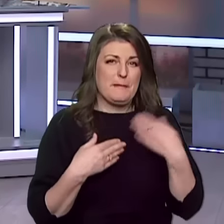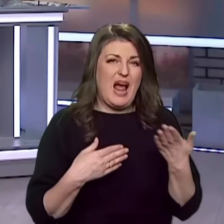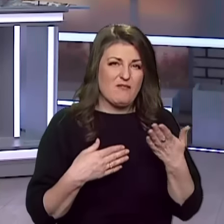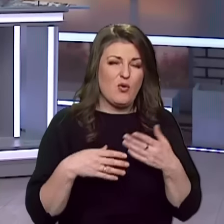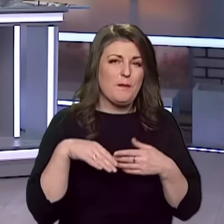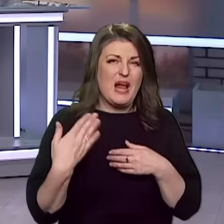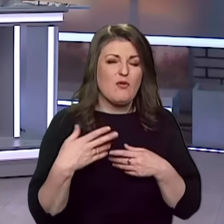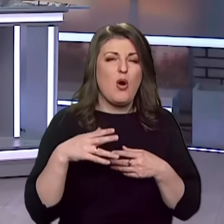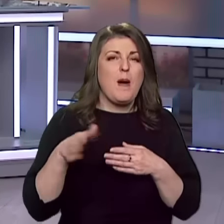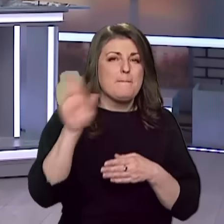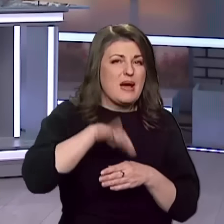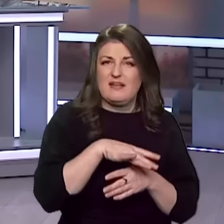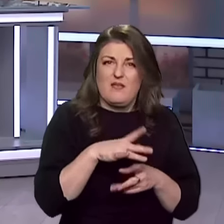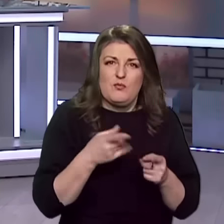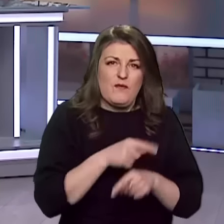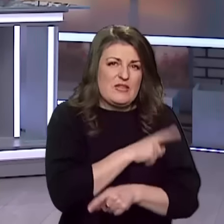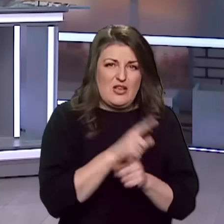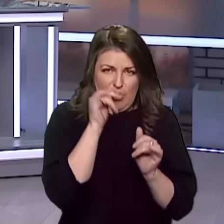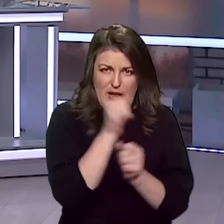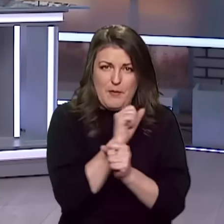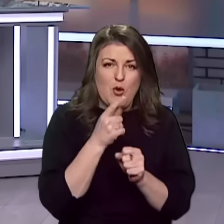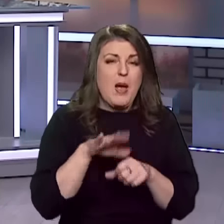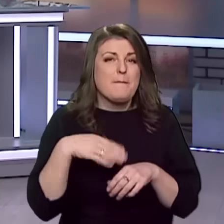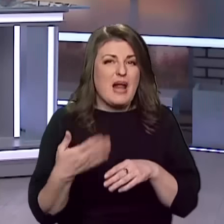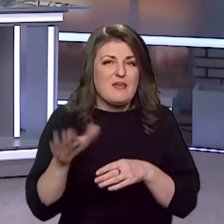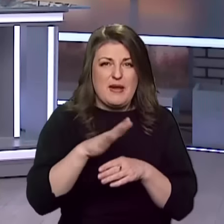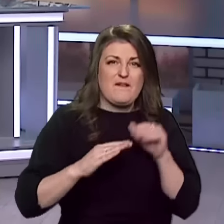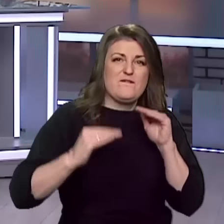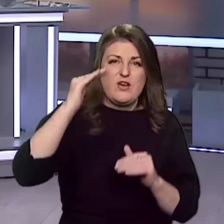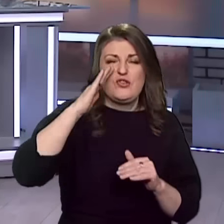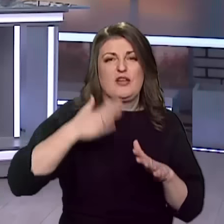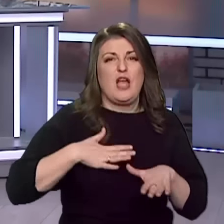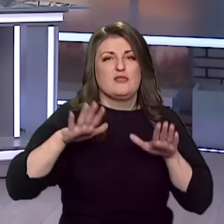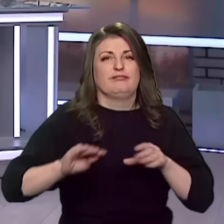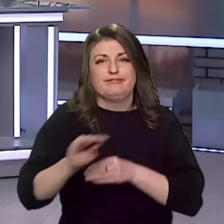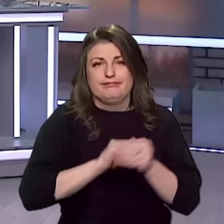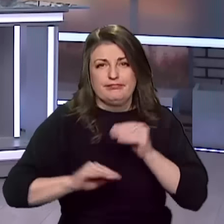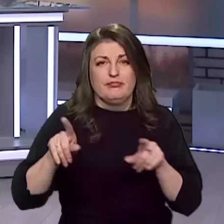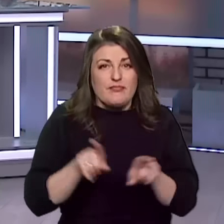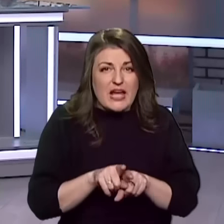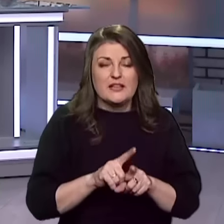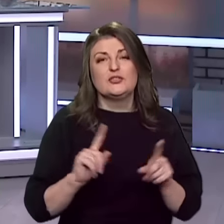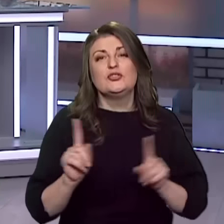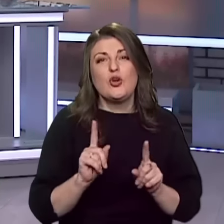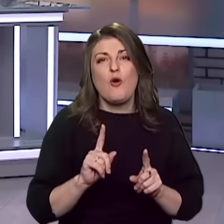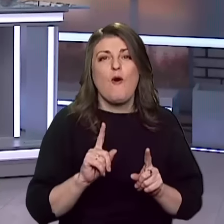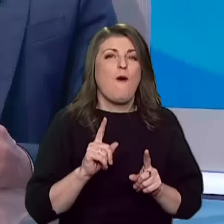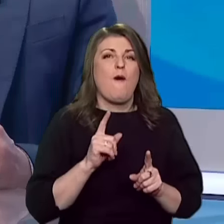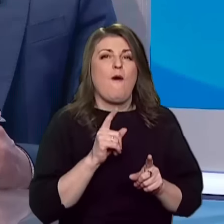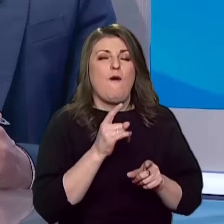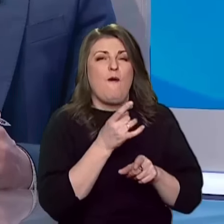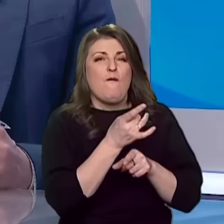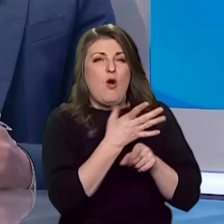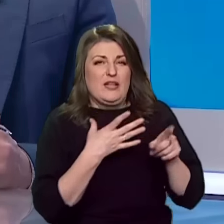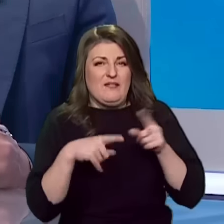берега фактично фізично неможливо, оскільки правий берег вищий, наші позиції облаштовані таким чином, що вогневий